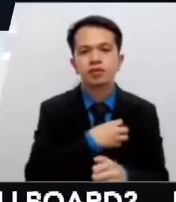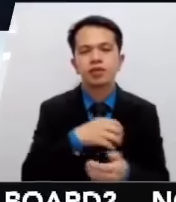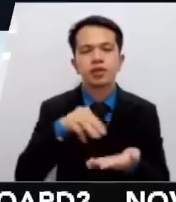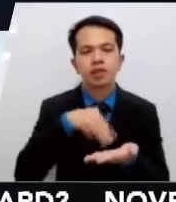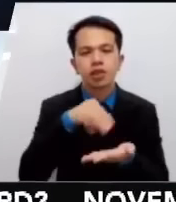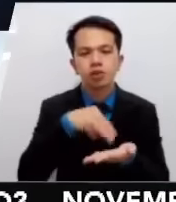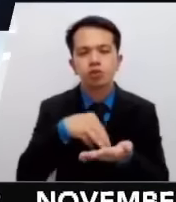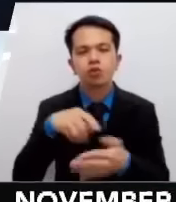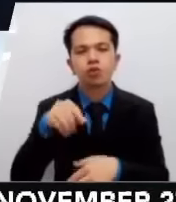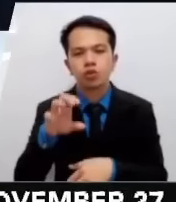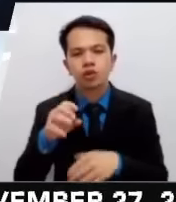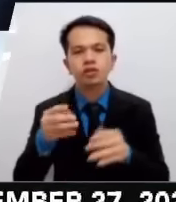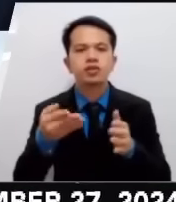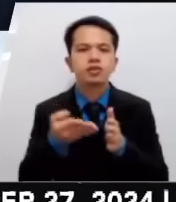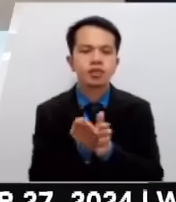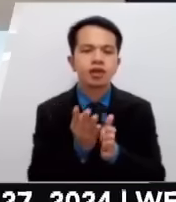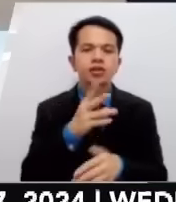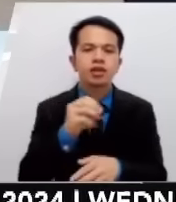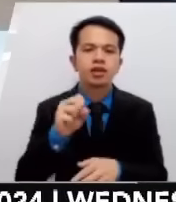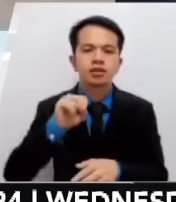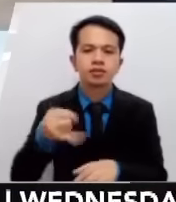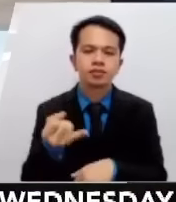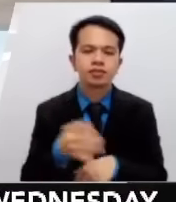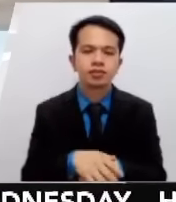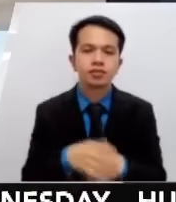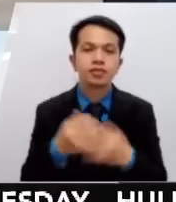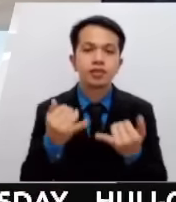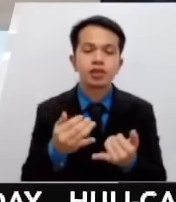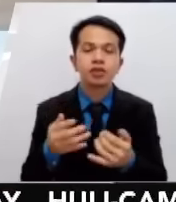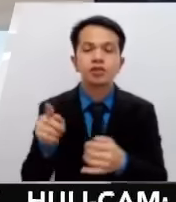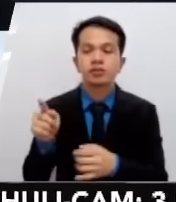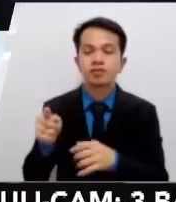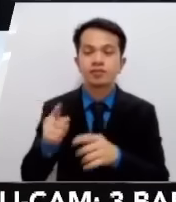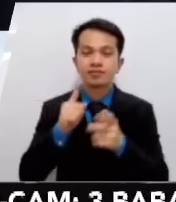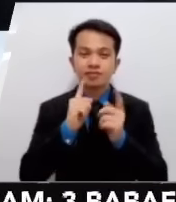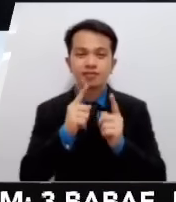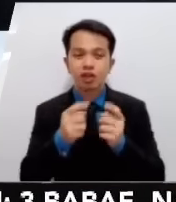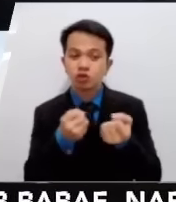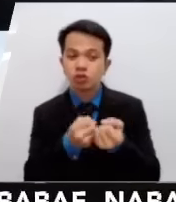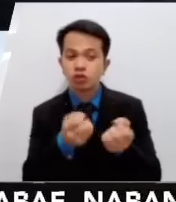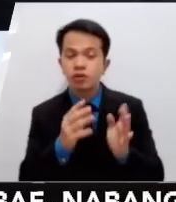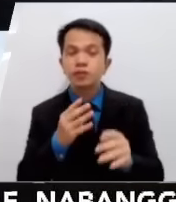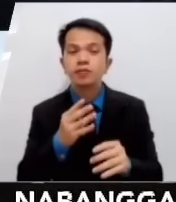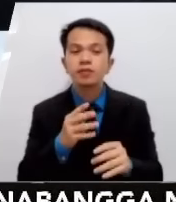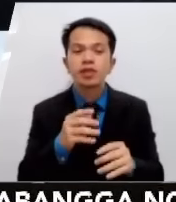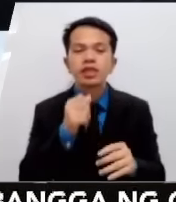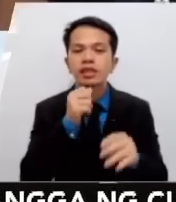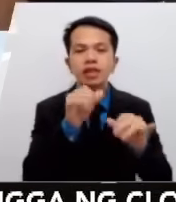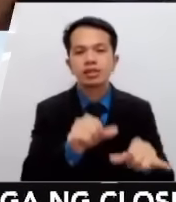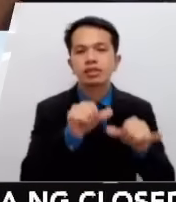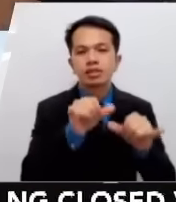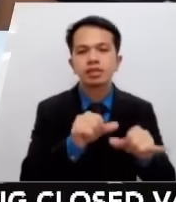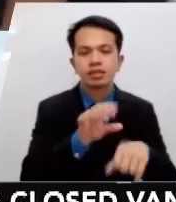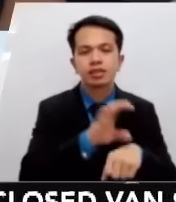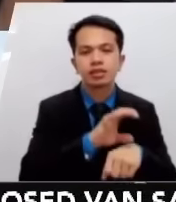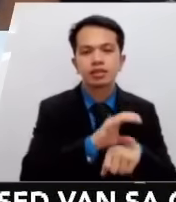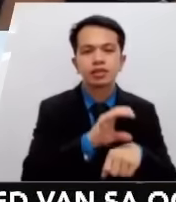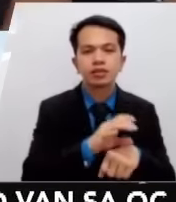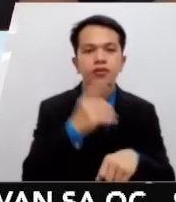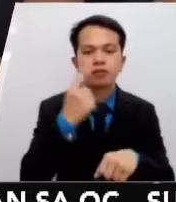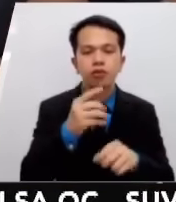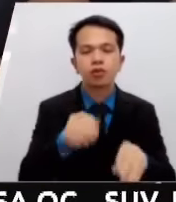Pasig at San Juan. Pansamantala ay pinakiusapan muna ang mga supporters na huwag munang mamalagi sa loob ng simbahan para bigyan daan ang